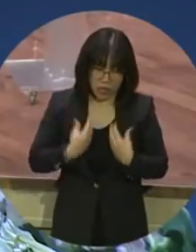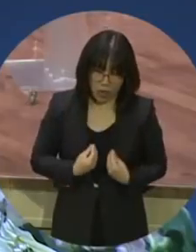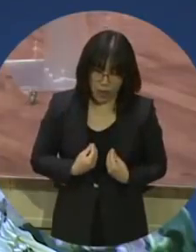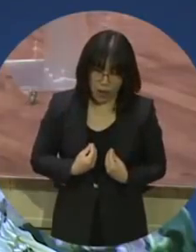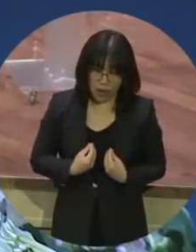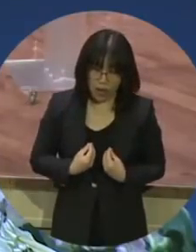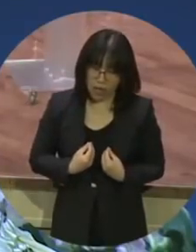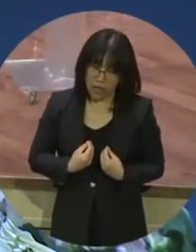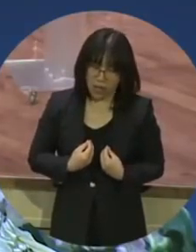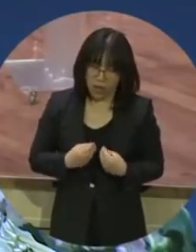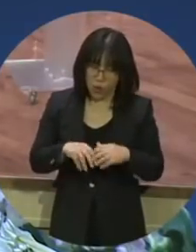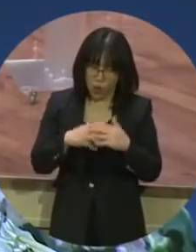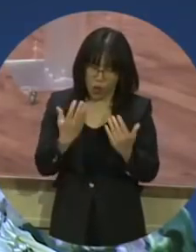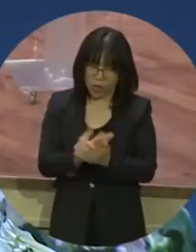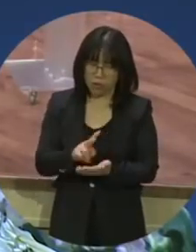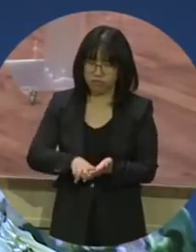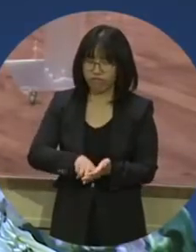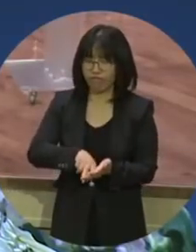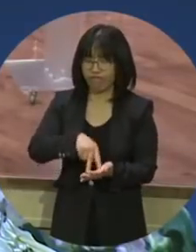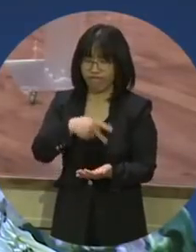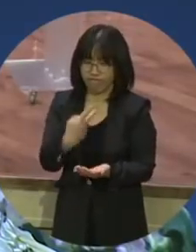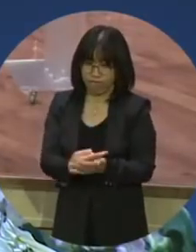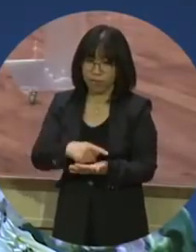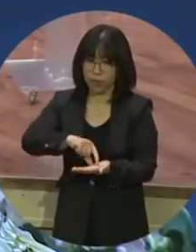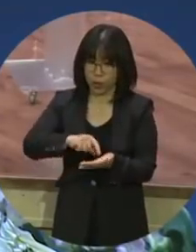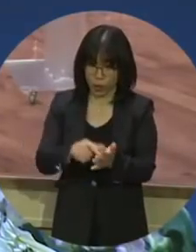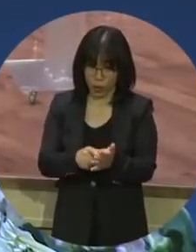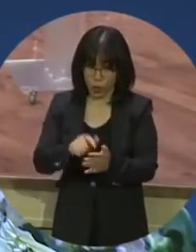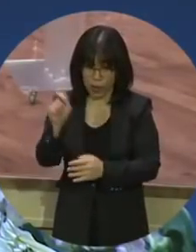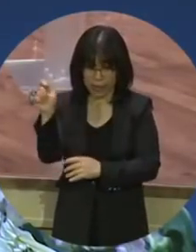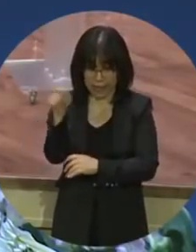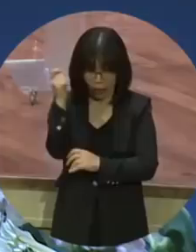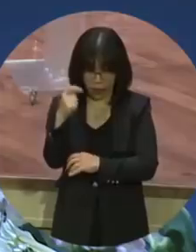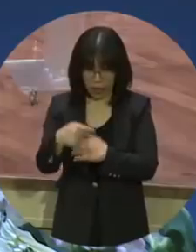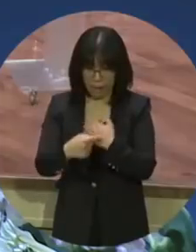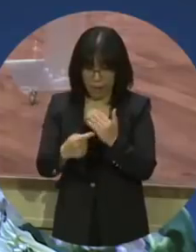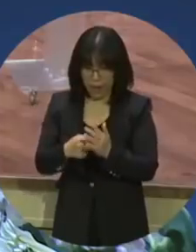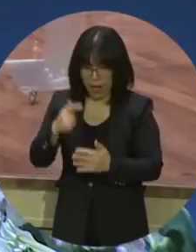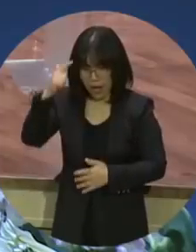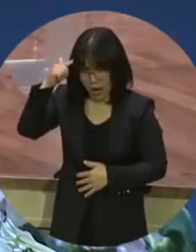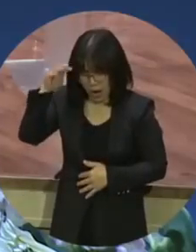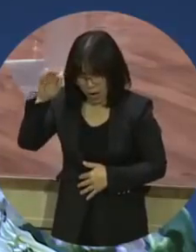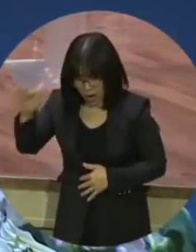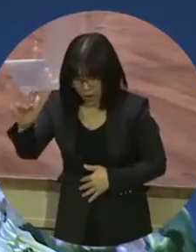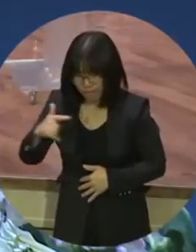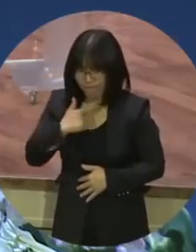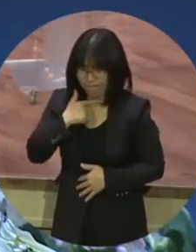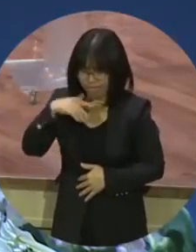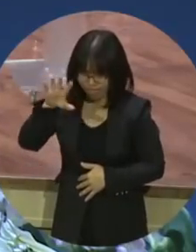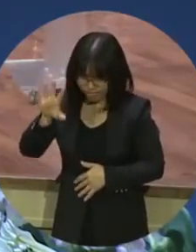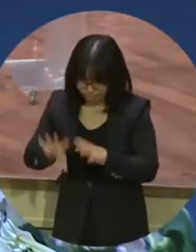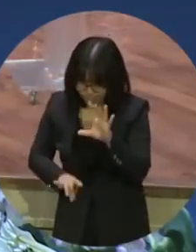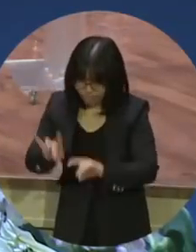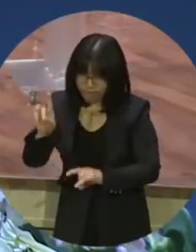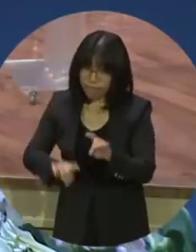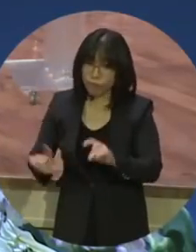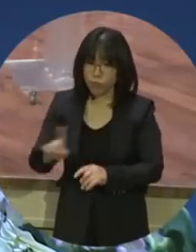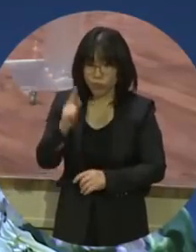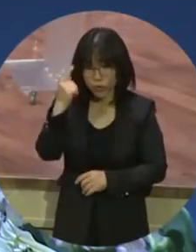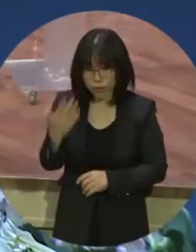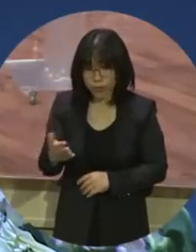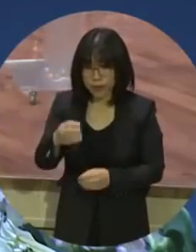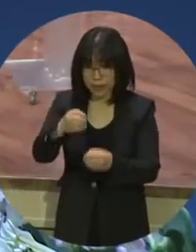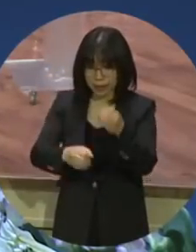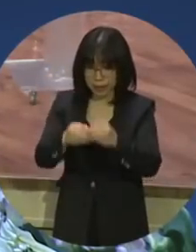완전히 졸도하고 쓰러져야 될 그런 상황 속에서 다윗이 진정으로 갈망한 것이 과연 무엇입니까? 오늘 시편